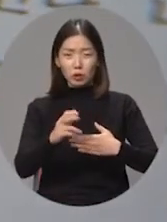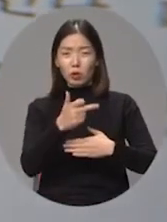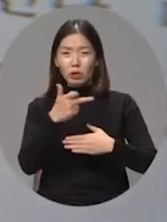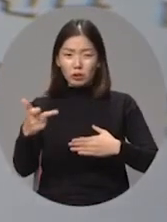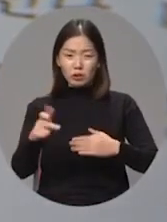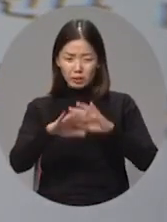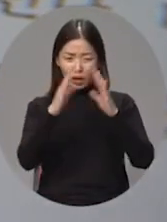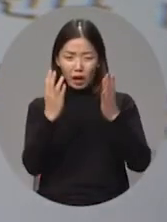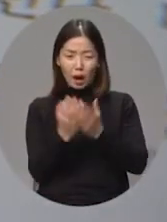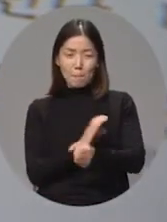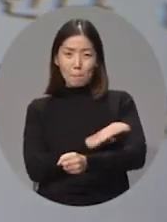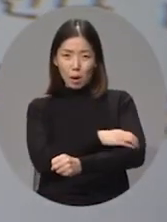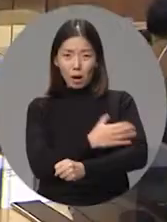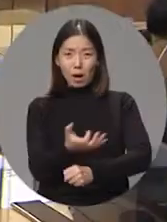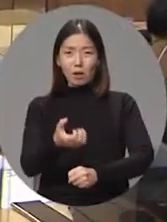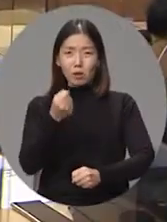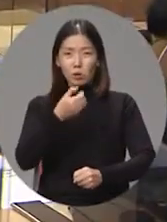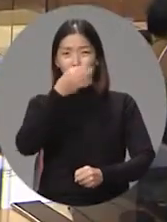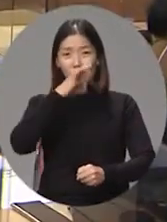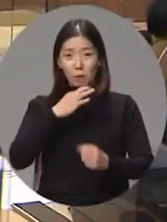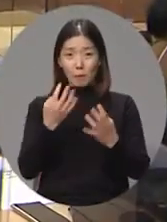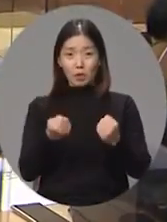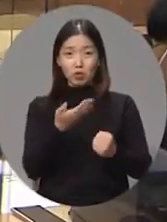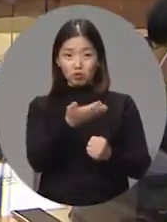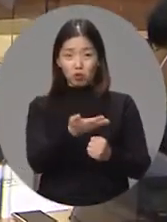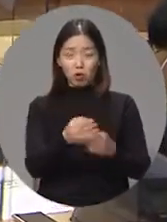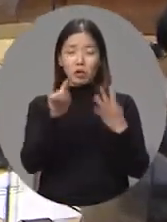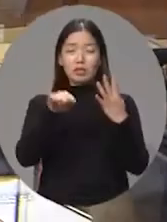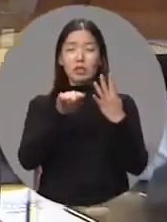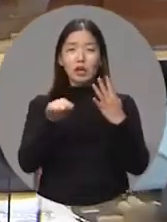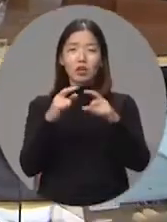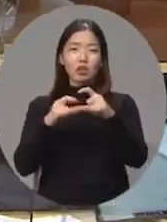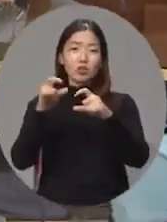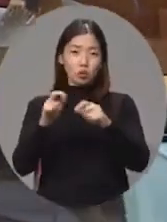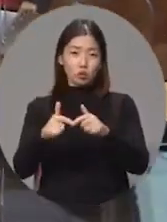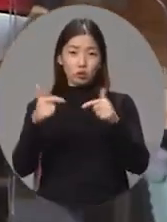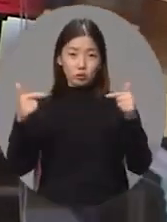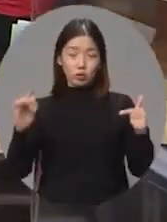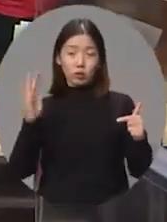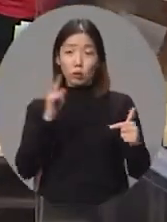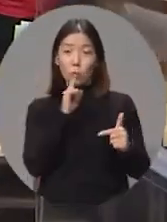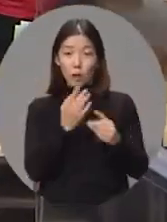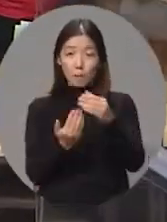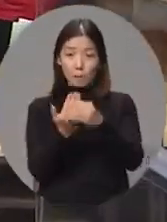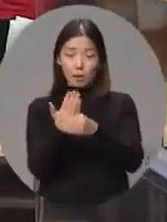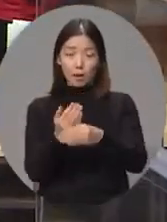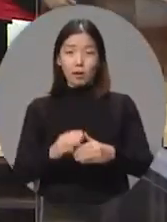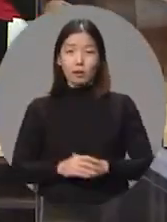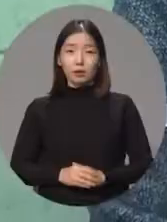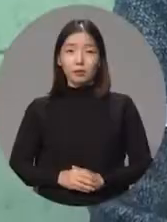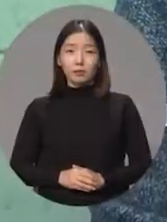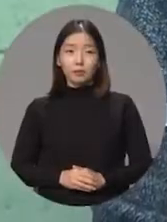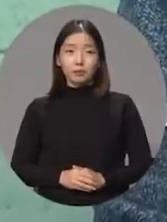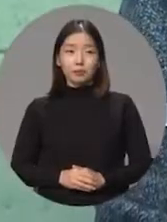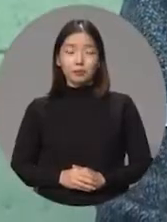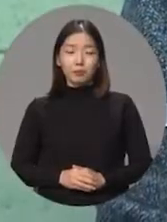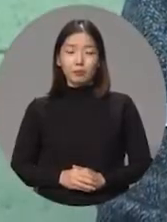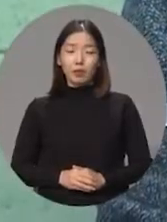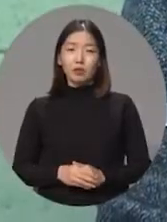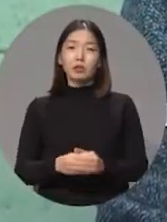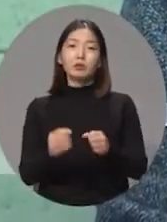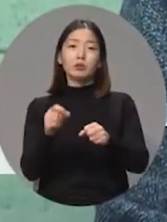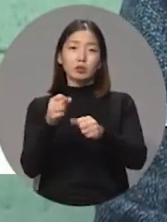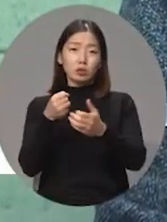정당의 독식만 심화시킬 뿐이라며 4인 선거구를 더 늘려야 한다고 주장했습니다. 선거구